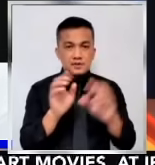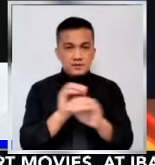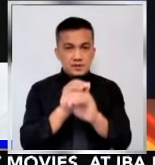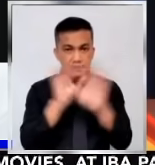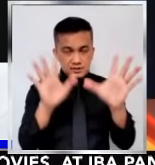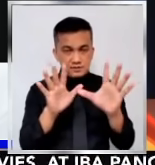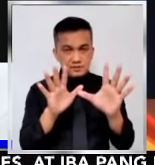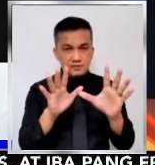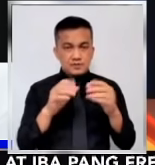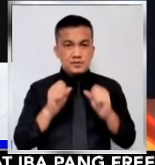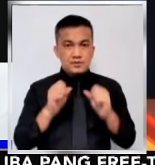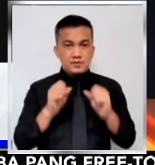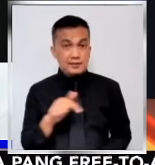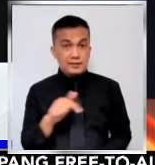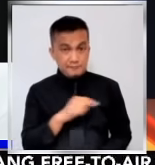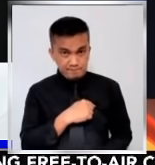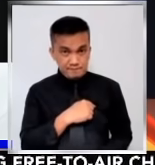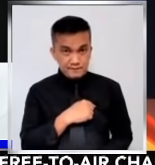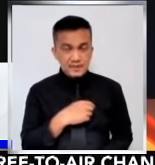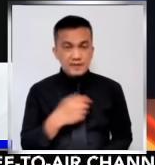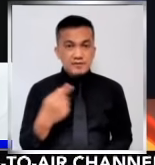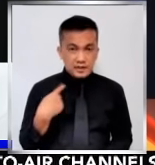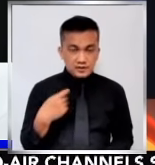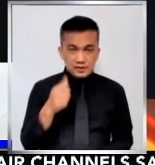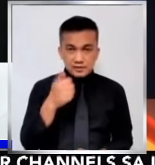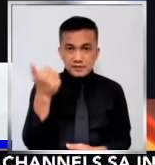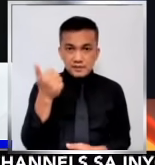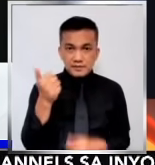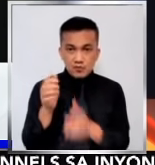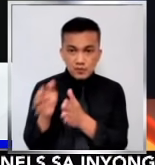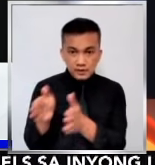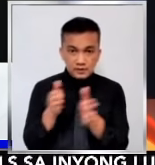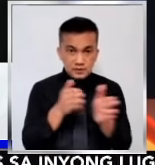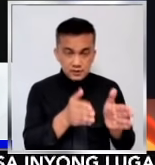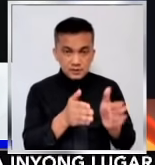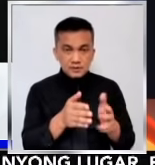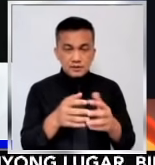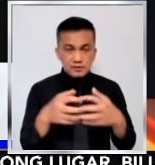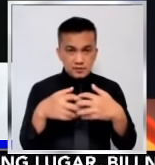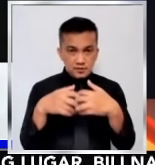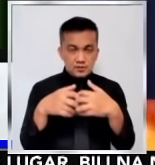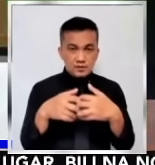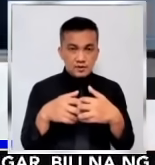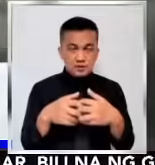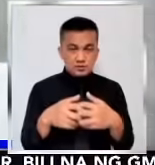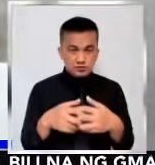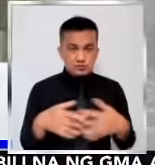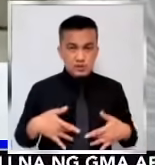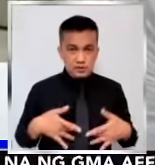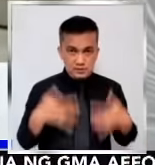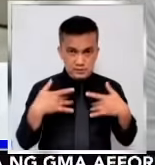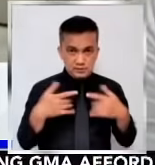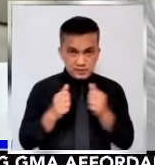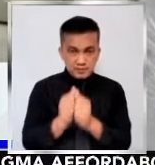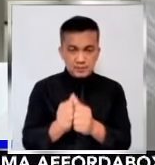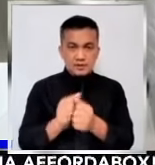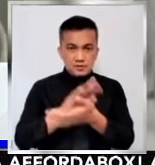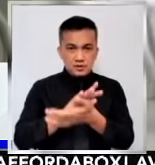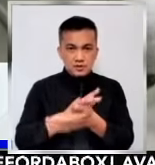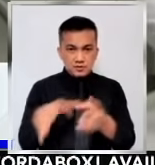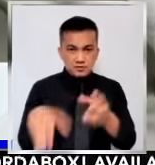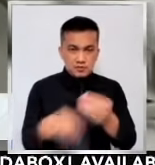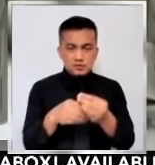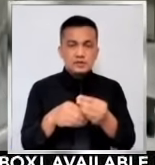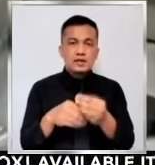dyan. Meron po mga ibang pamamaraan para mabuhay kasama ang COVID bukod po sa lockdown. Samantala, isa